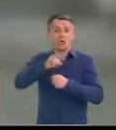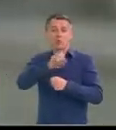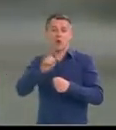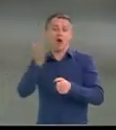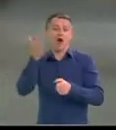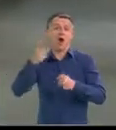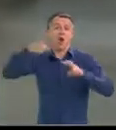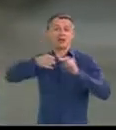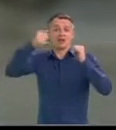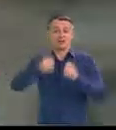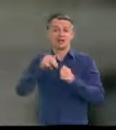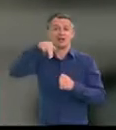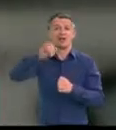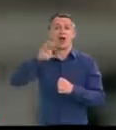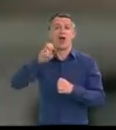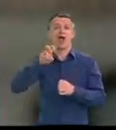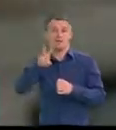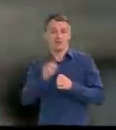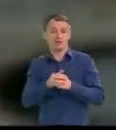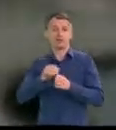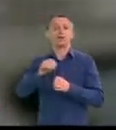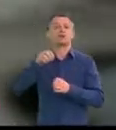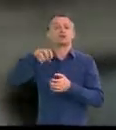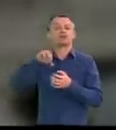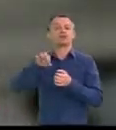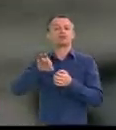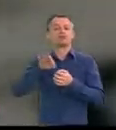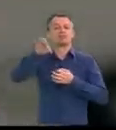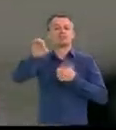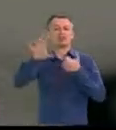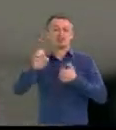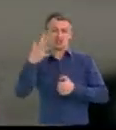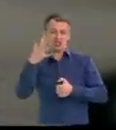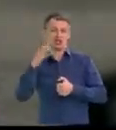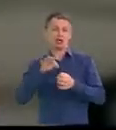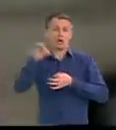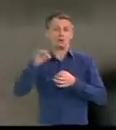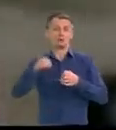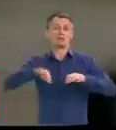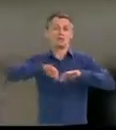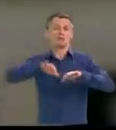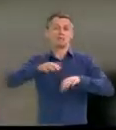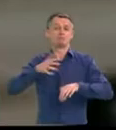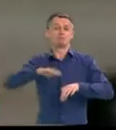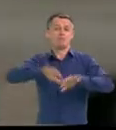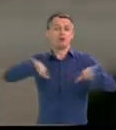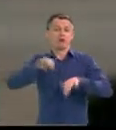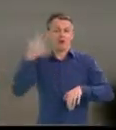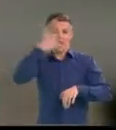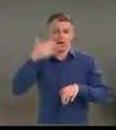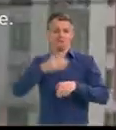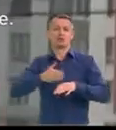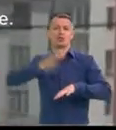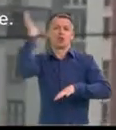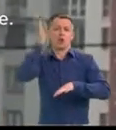oraș aflat în sudul Ucrainei, la aproximativ 65 de kilometri de Marea Neagră, a fost bombardat de sisteme de rachetă cu lansare